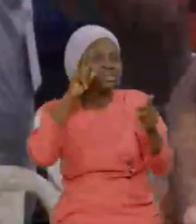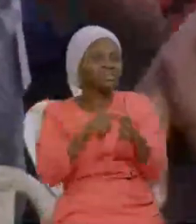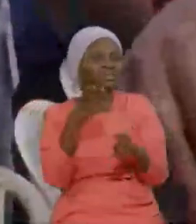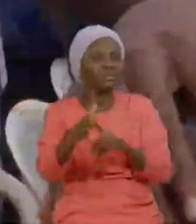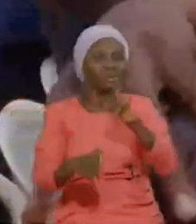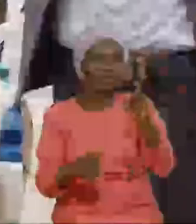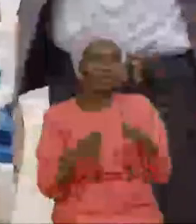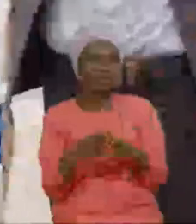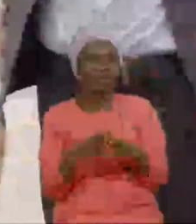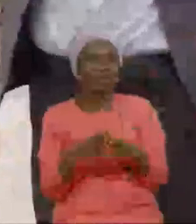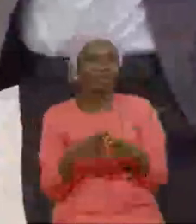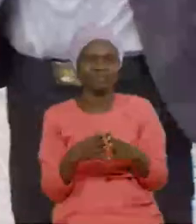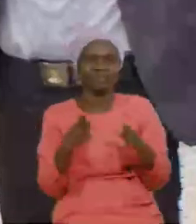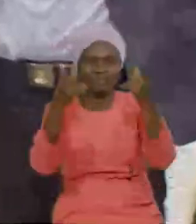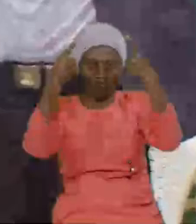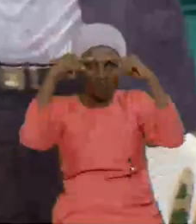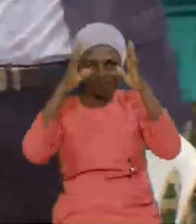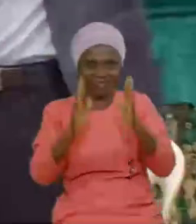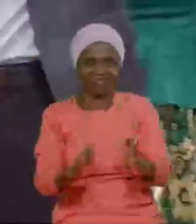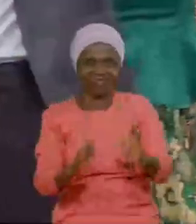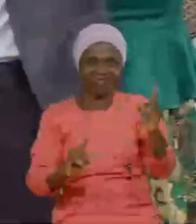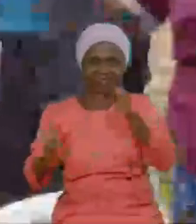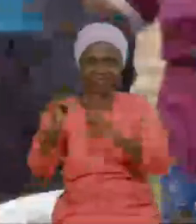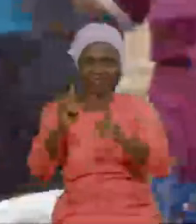cette soeur là-bas? Où est ce frère là-bas?